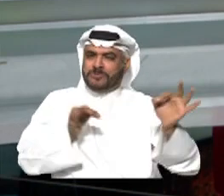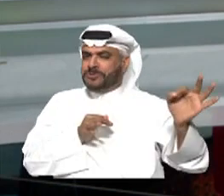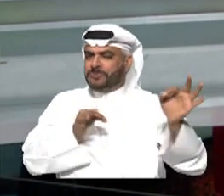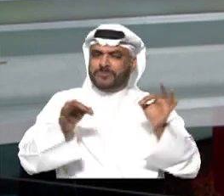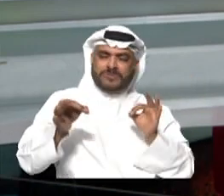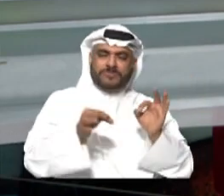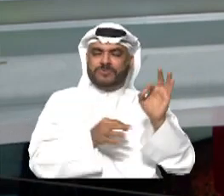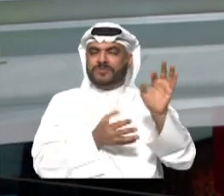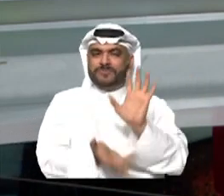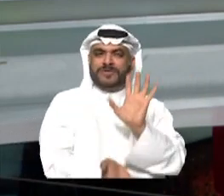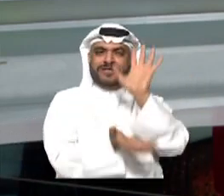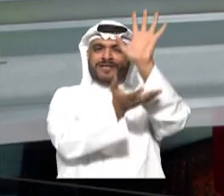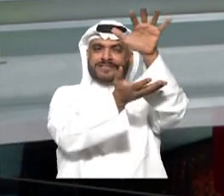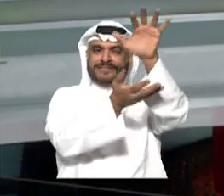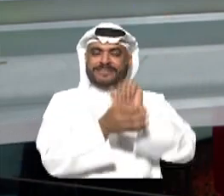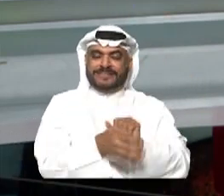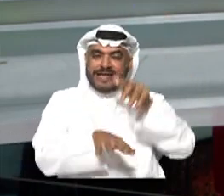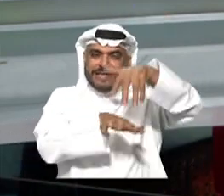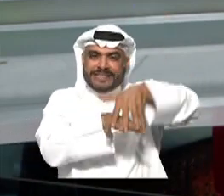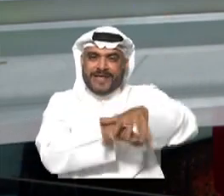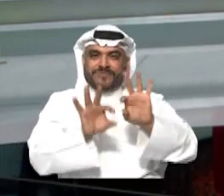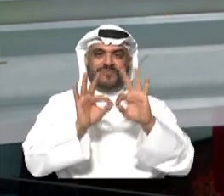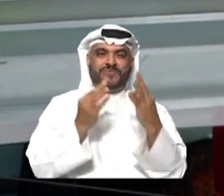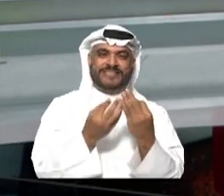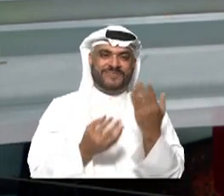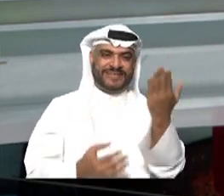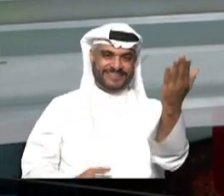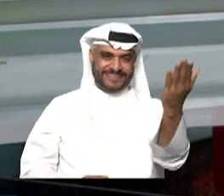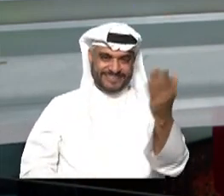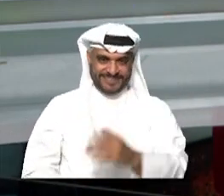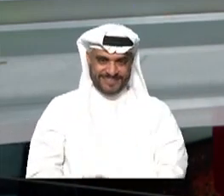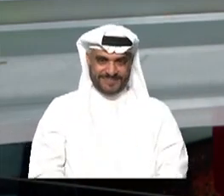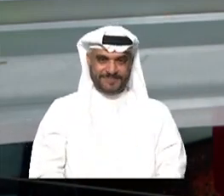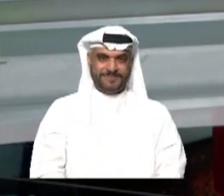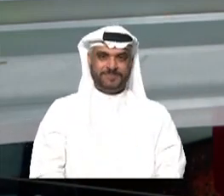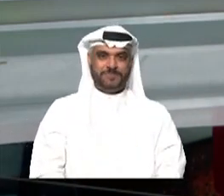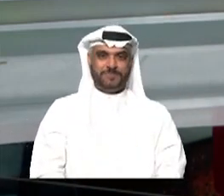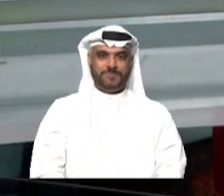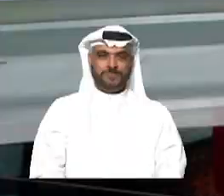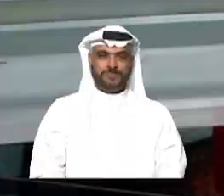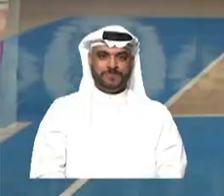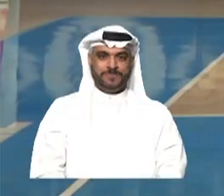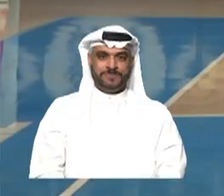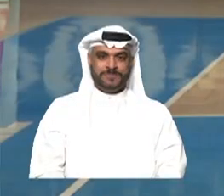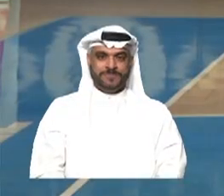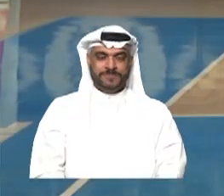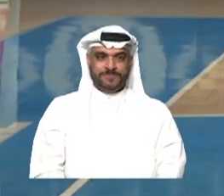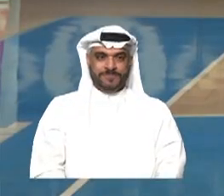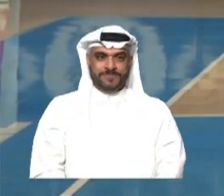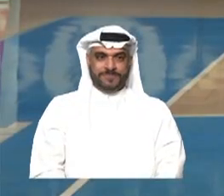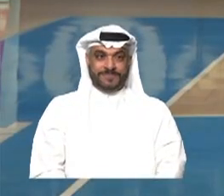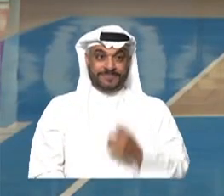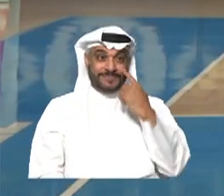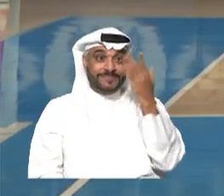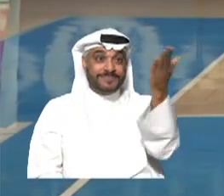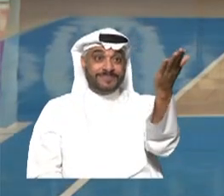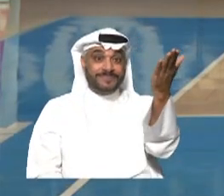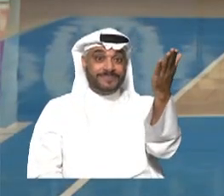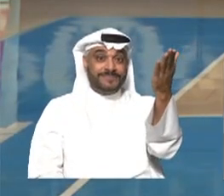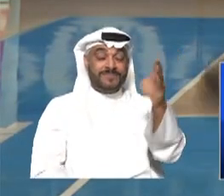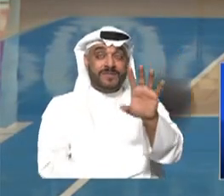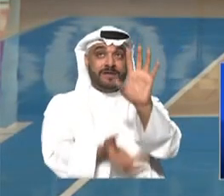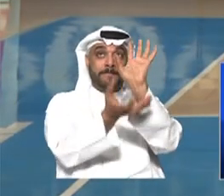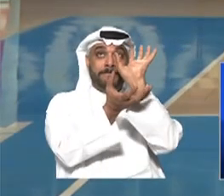حاجز الاعاقه المزيد من التفاصيل في سياقها هذا التقرير رميه